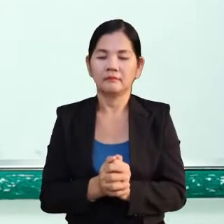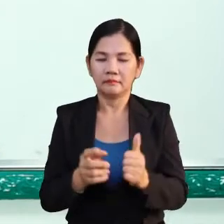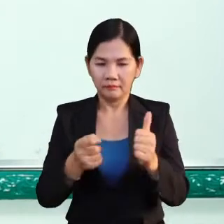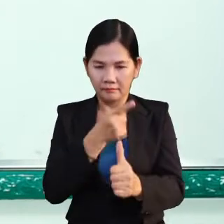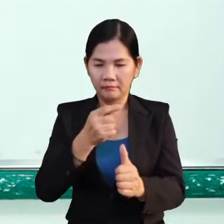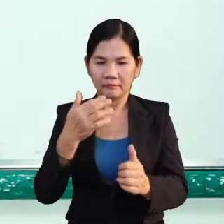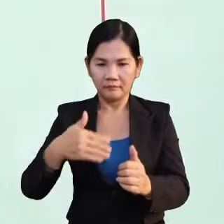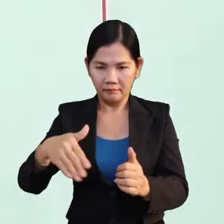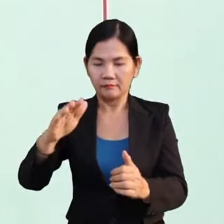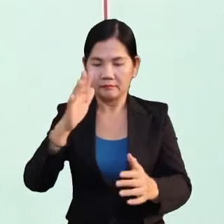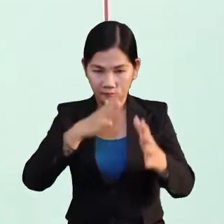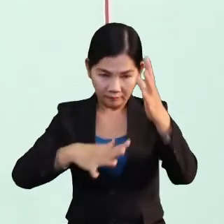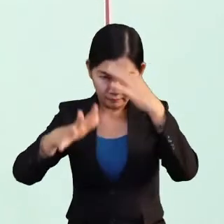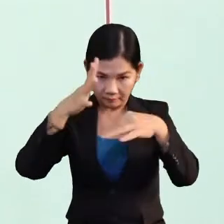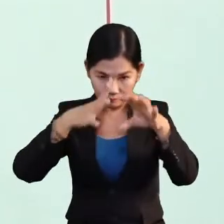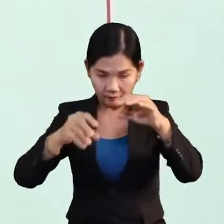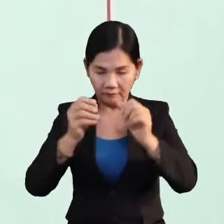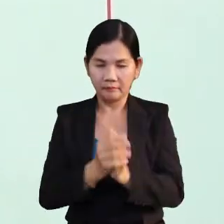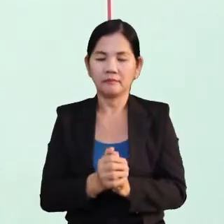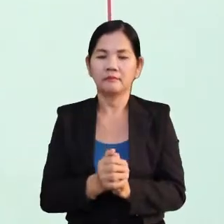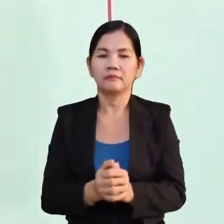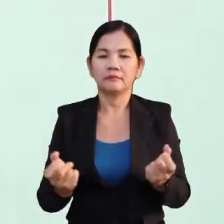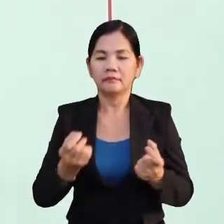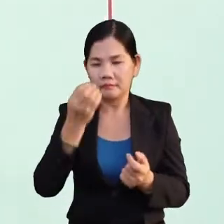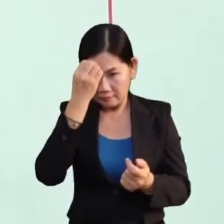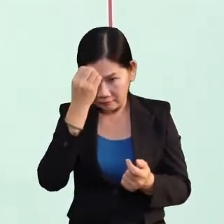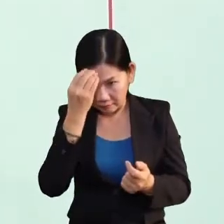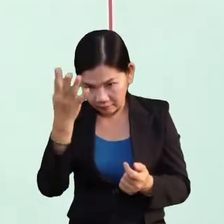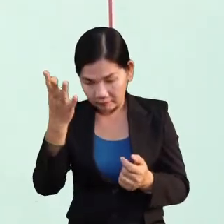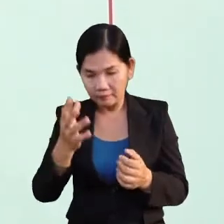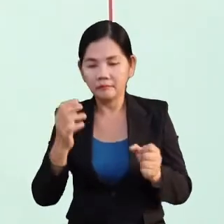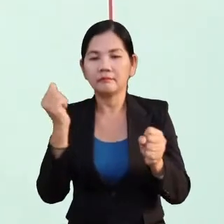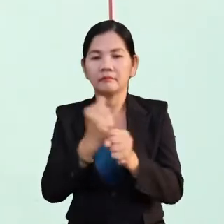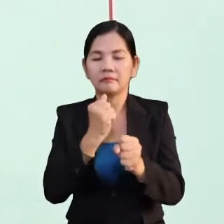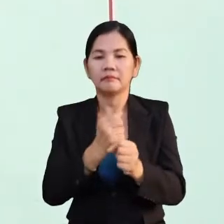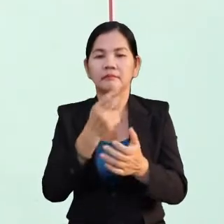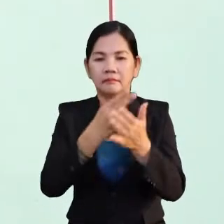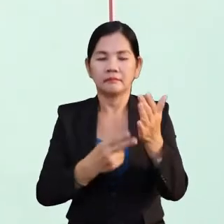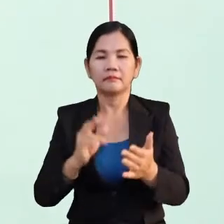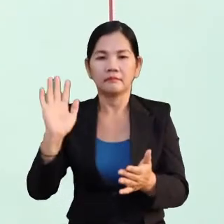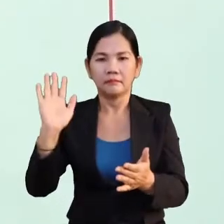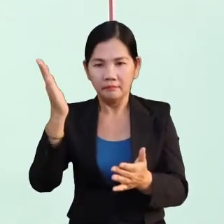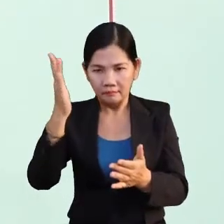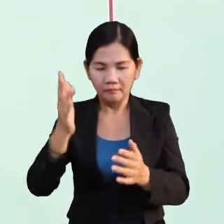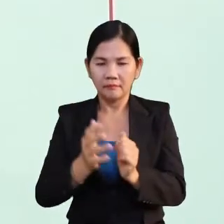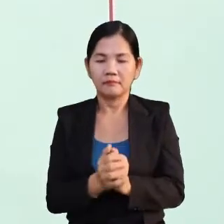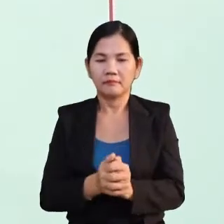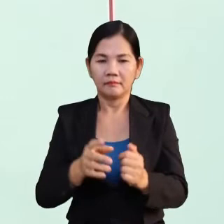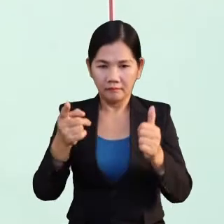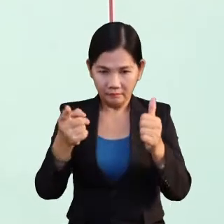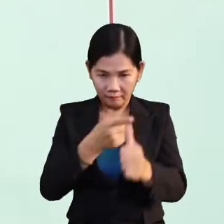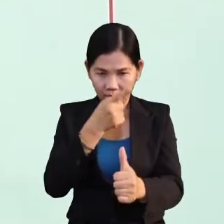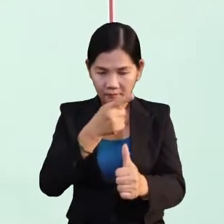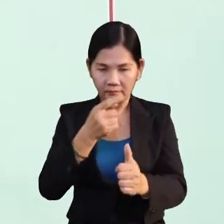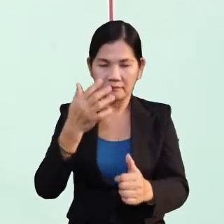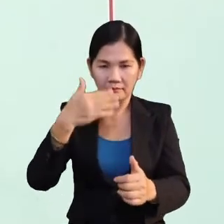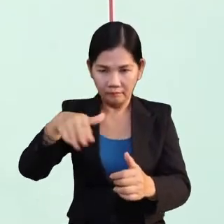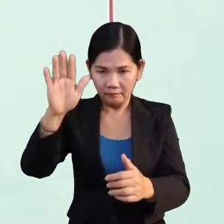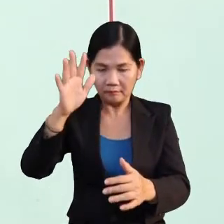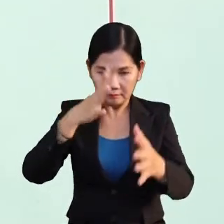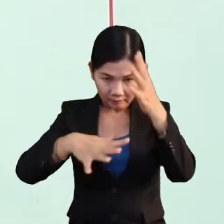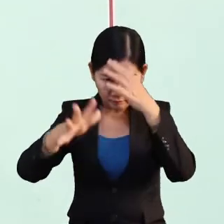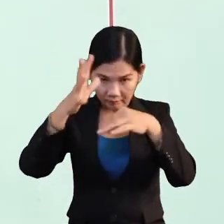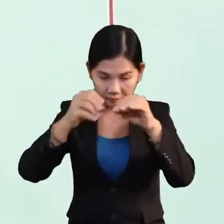ទៅសាលារៀនកូនត្រូវធ្វើអ្វីខ្លះចា៎កូនស្ដាប់ម្ដងទៀតតើមុនទៅ